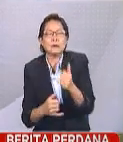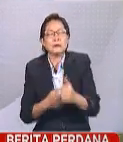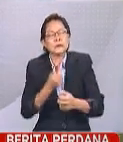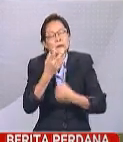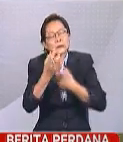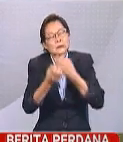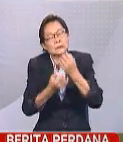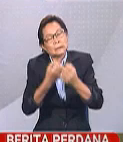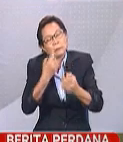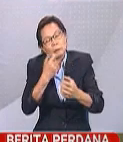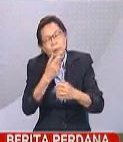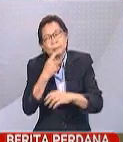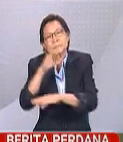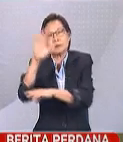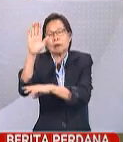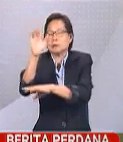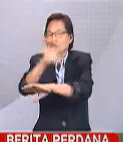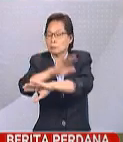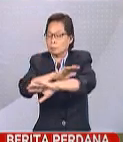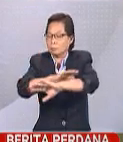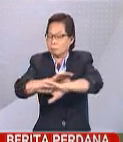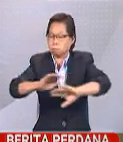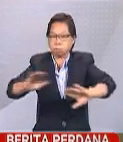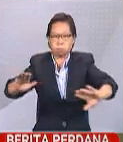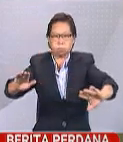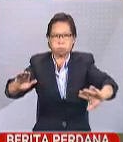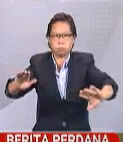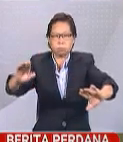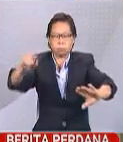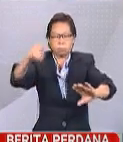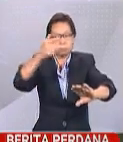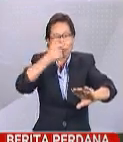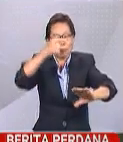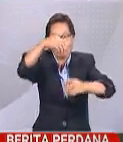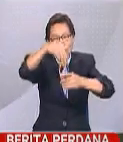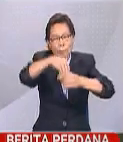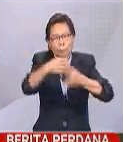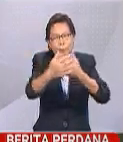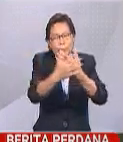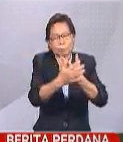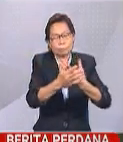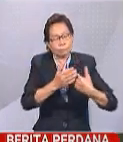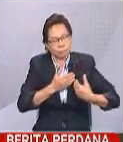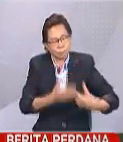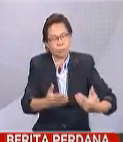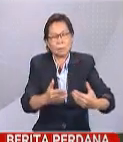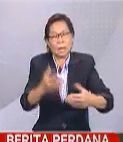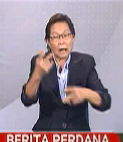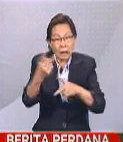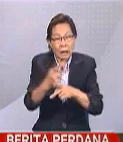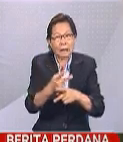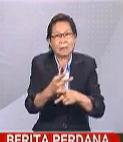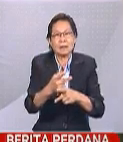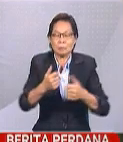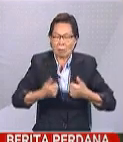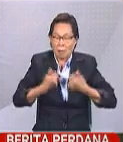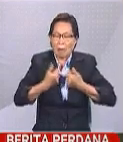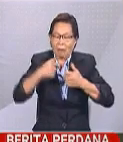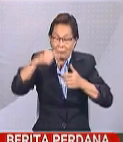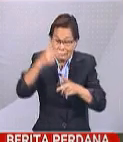kekesalan dan berjanji tidak akan menjejakkan lagi kakinya ke sini. Akuinya, lebaran kali ini amat